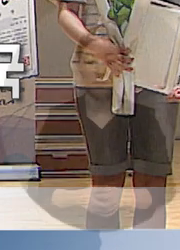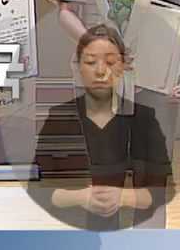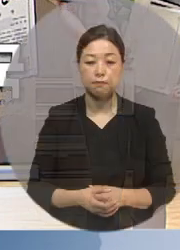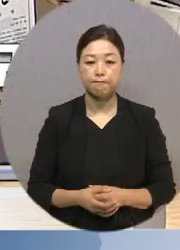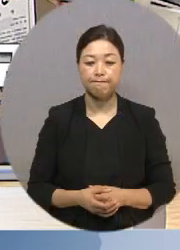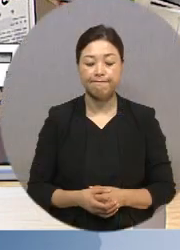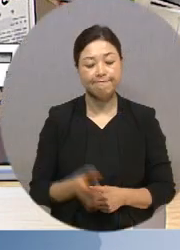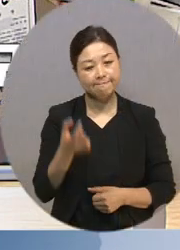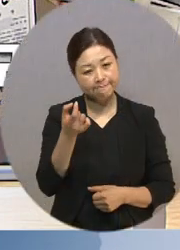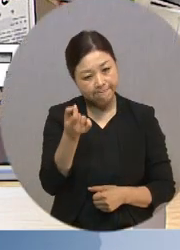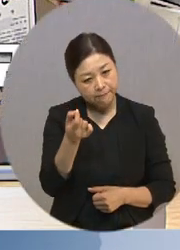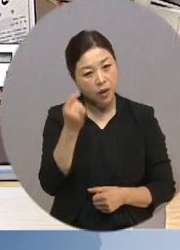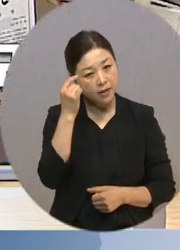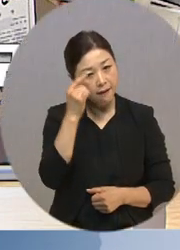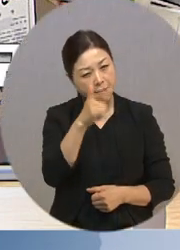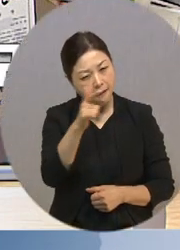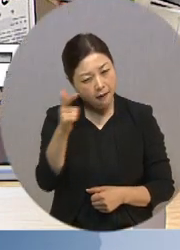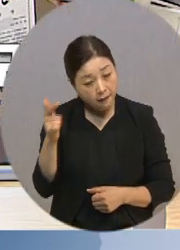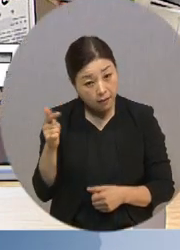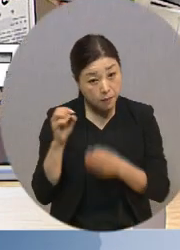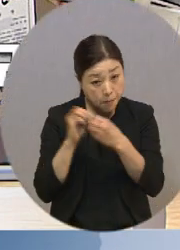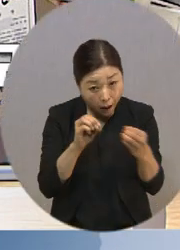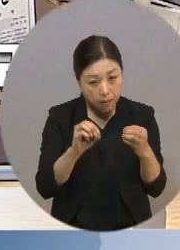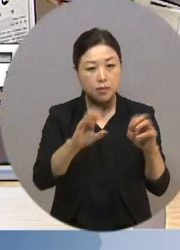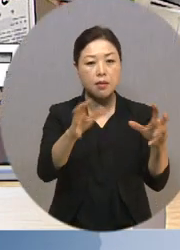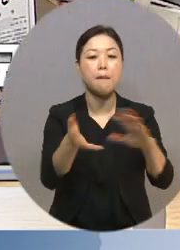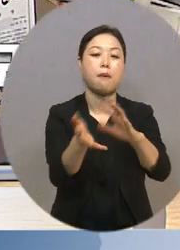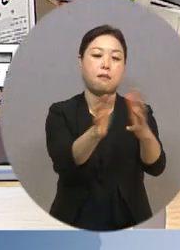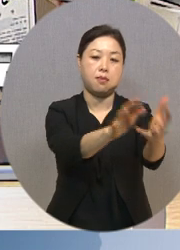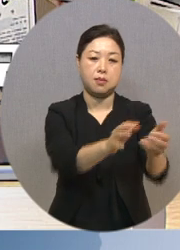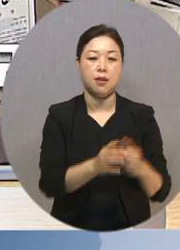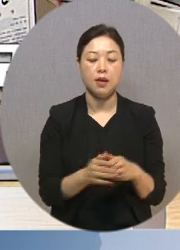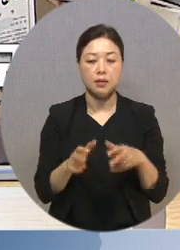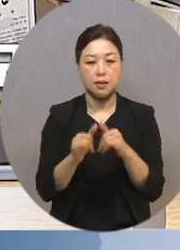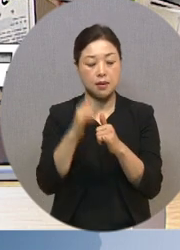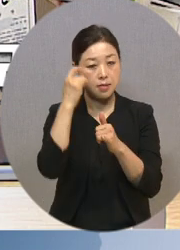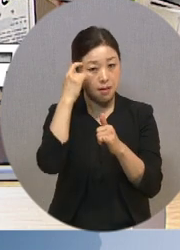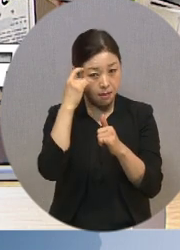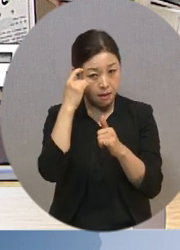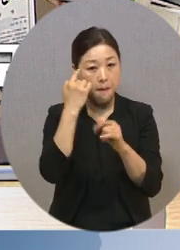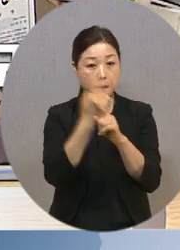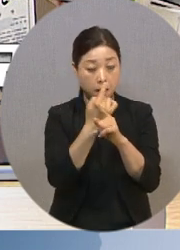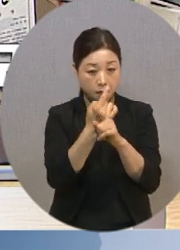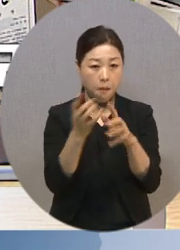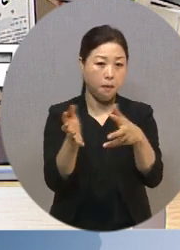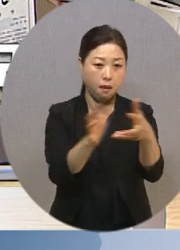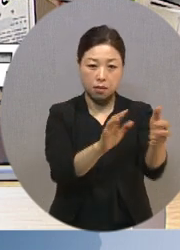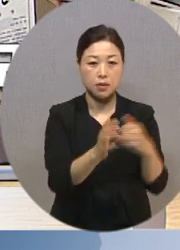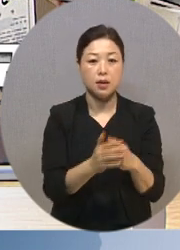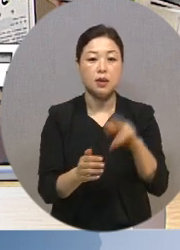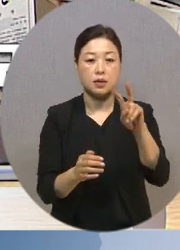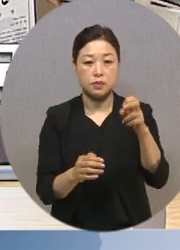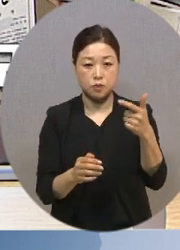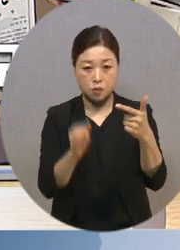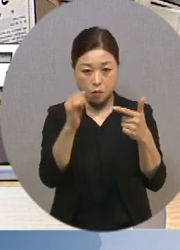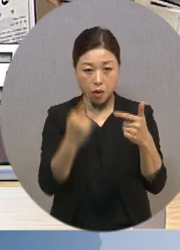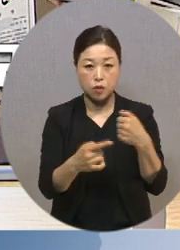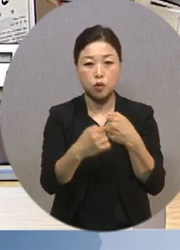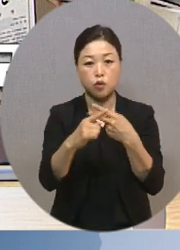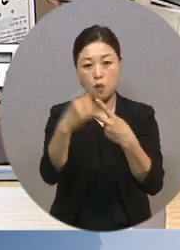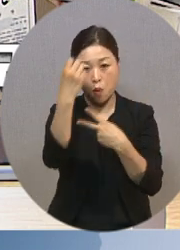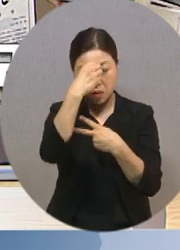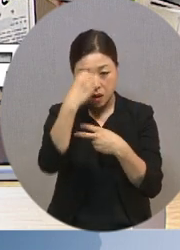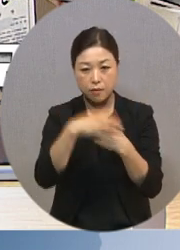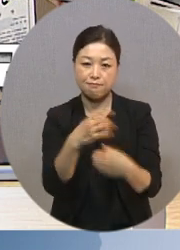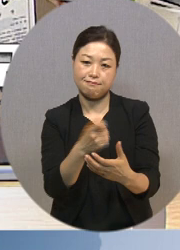작은 생각이 세상을 바꾼다는 말이 있습니다. 장애인식 개선을 위한 제26회 전국 초중고등학생